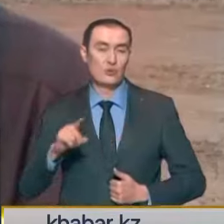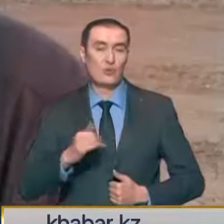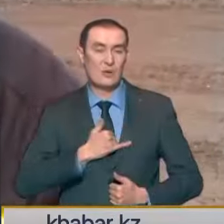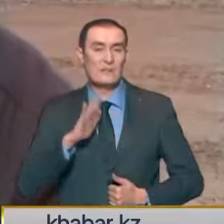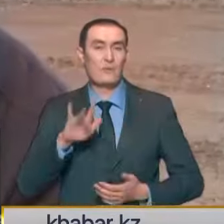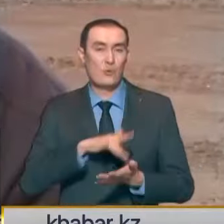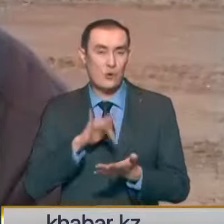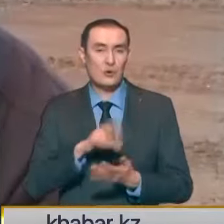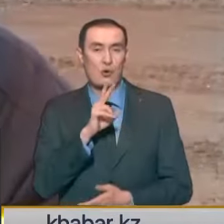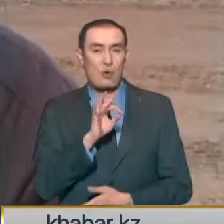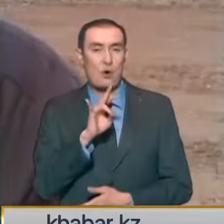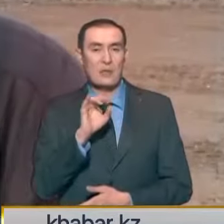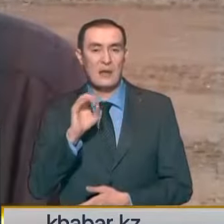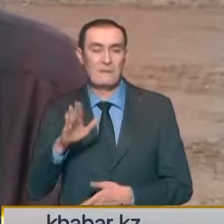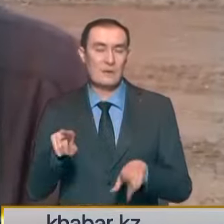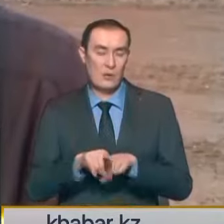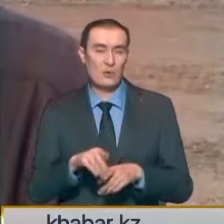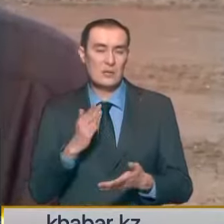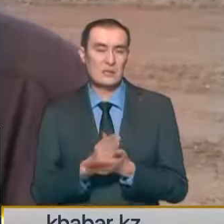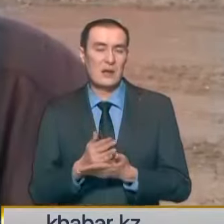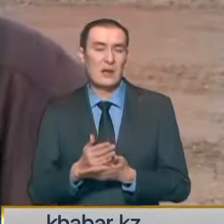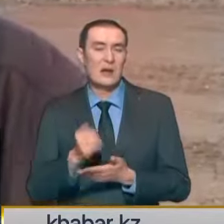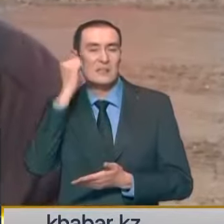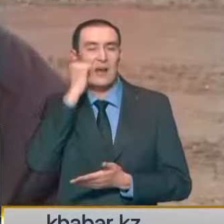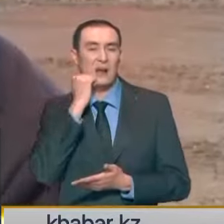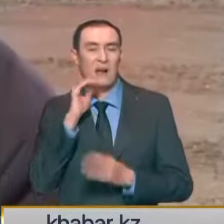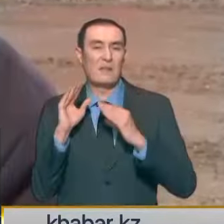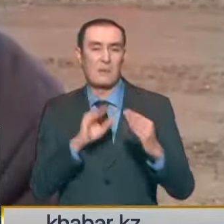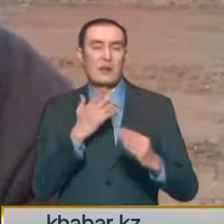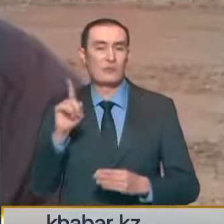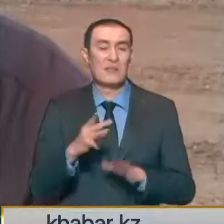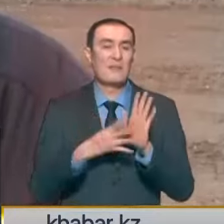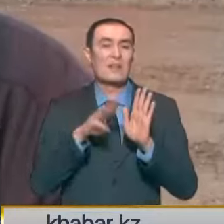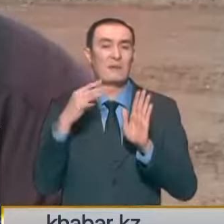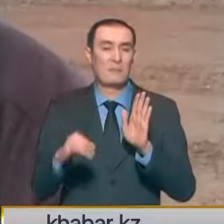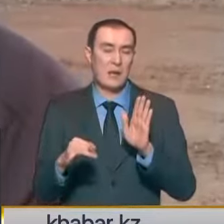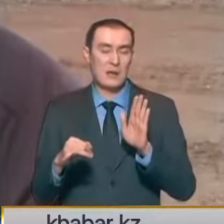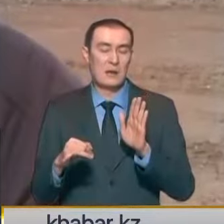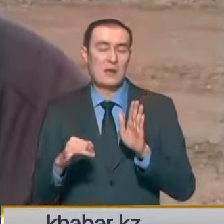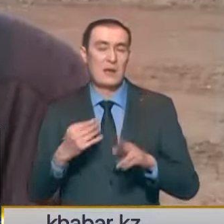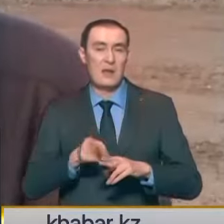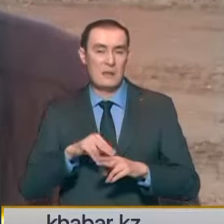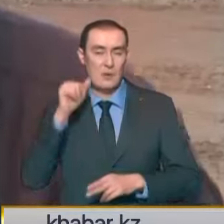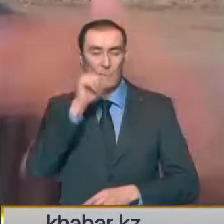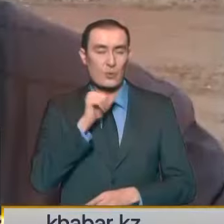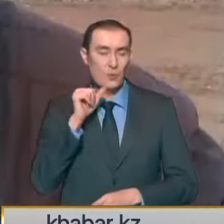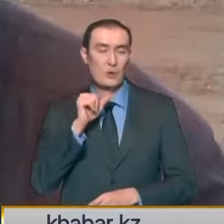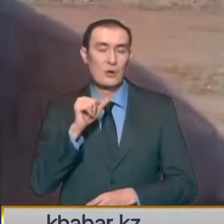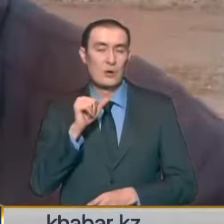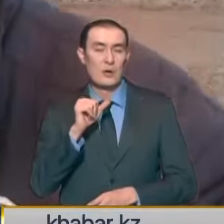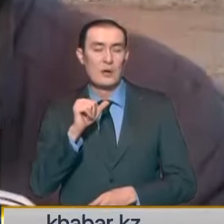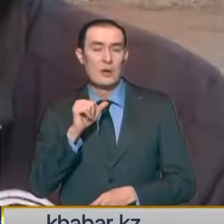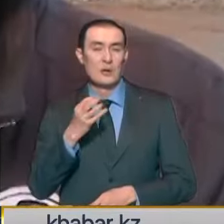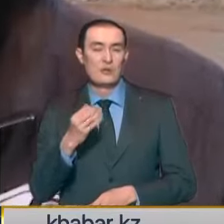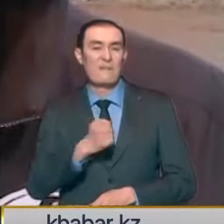нашем городе Кунаев есть такой ретро-салон. Вы знаете, 9 мая у нас этого года